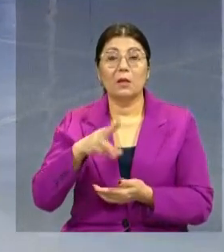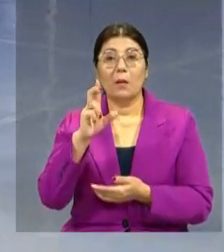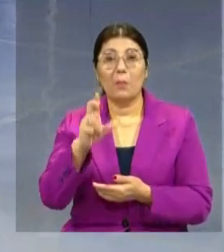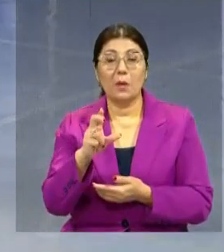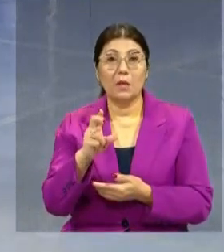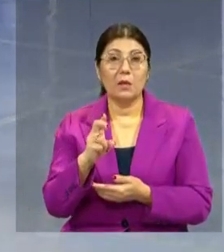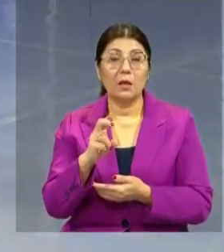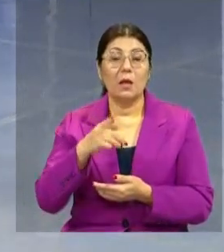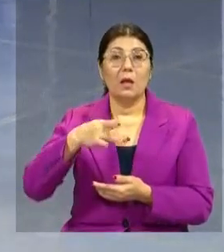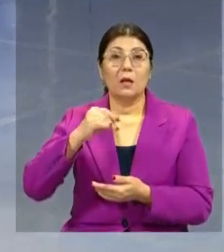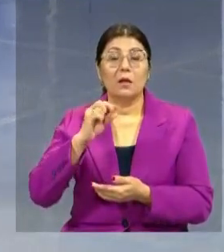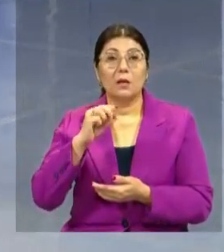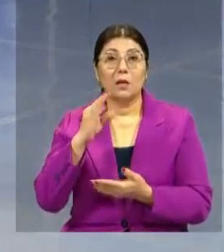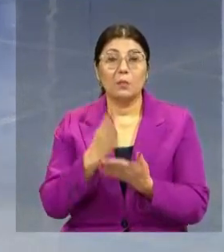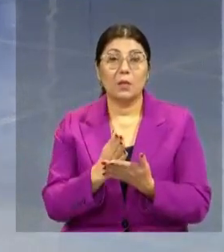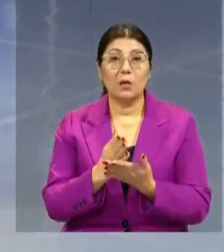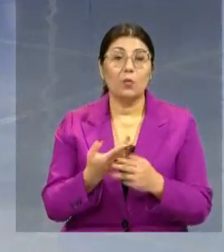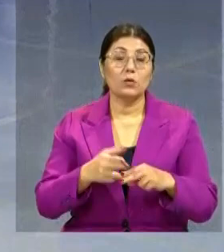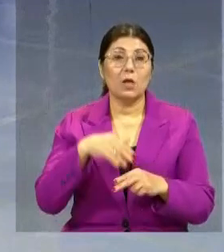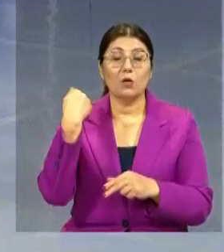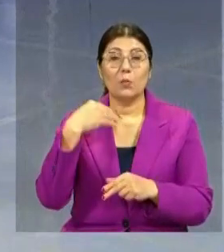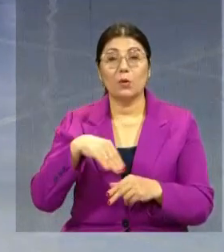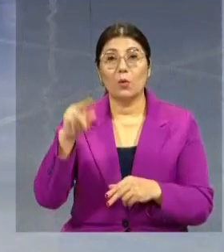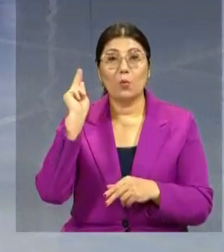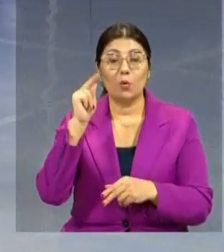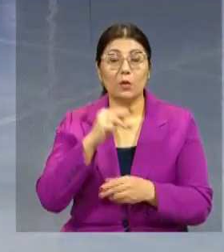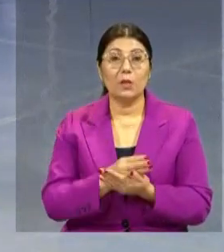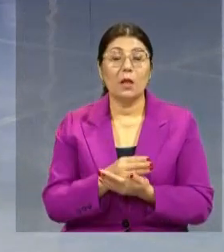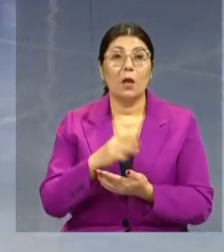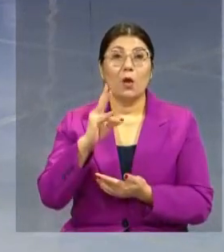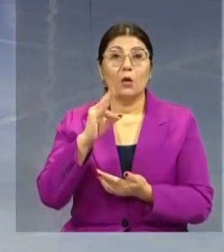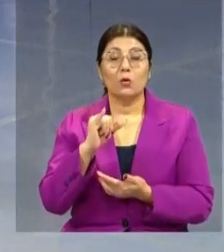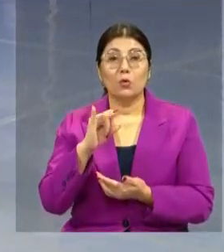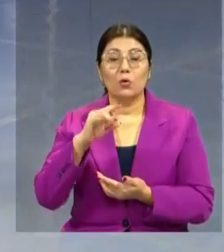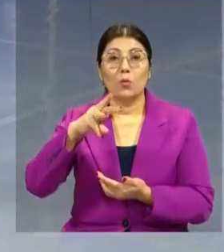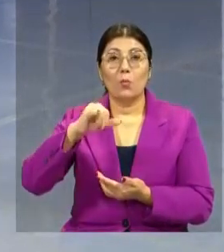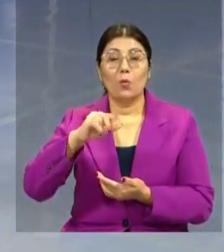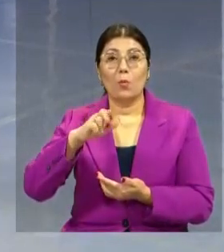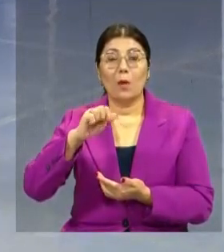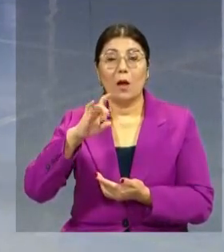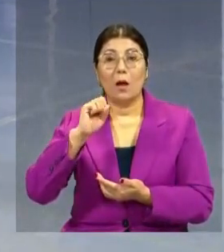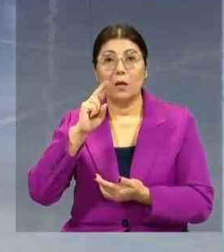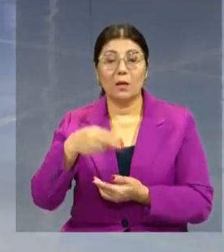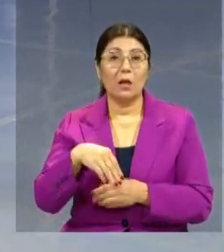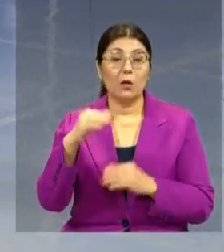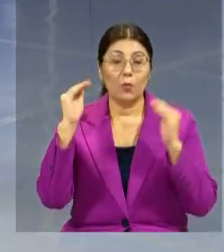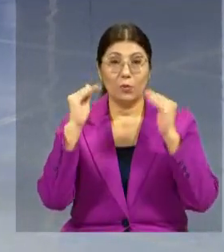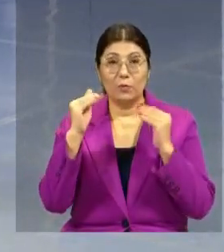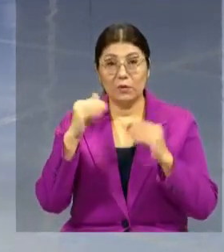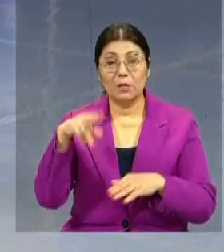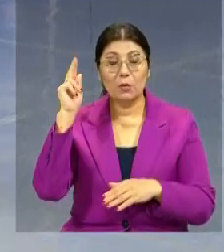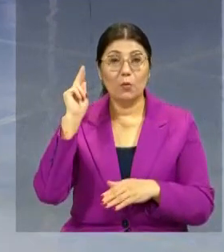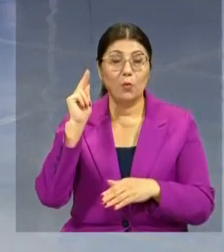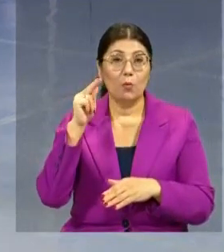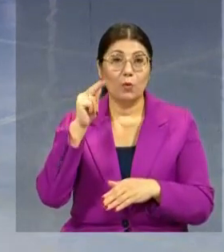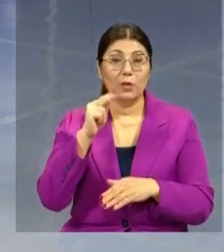Содан Ақтөбеде оқып жатқан Нұрбар университеті мен еліміздегі медреселерде оқып жатқан шәкірттерге грант және стипендия шәкіртақы тағайындалды.